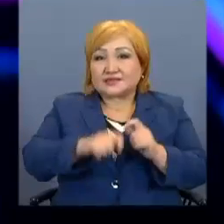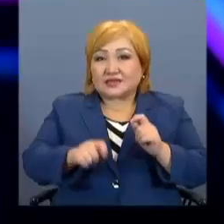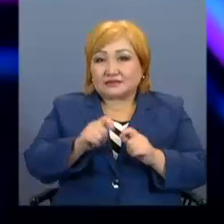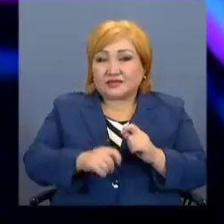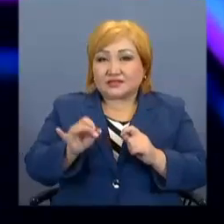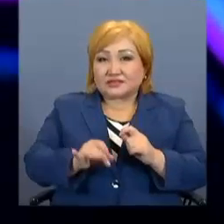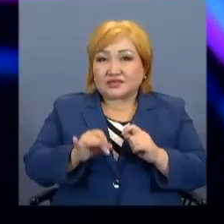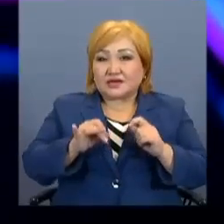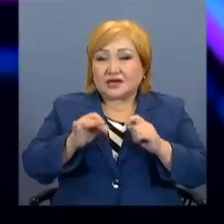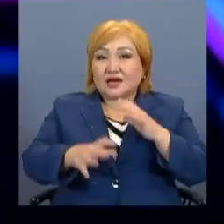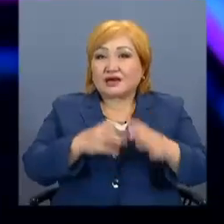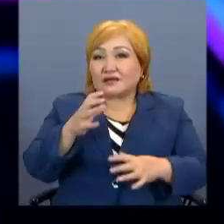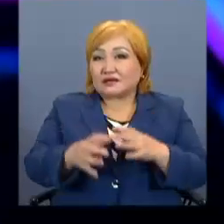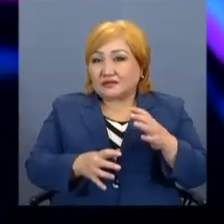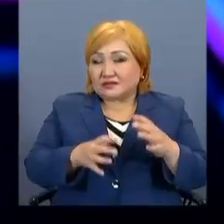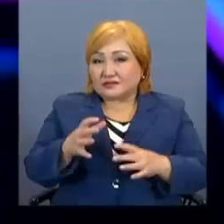халықаралық